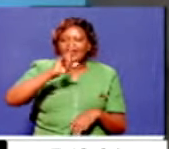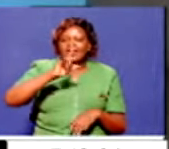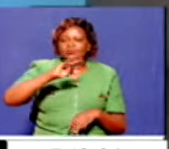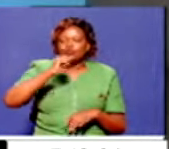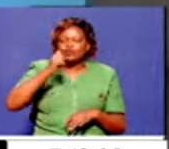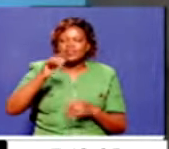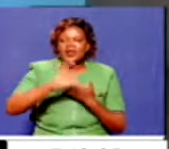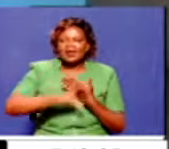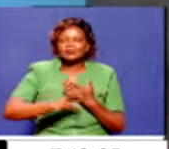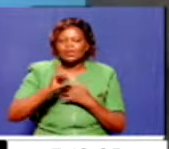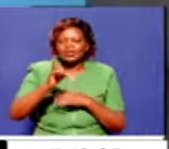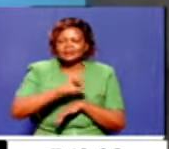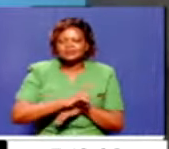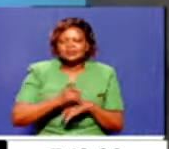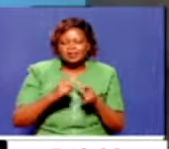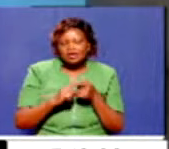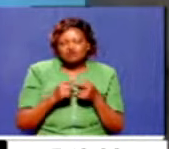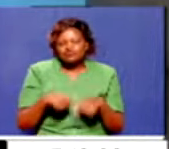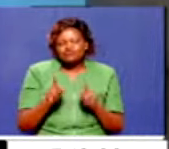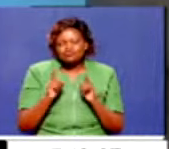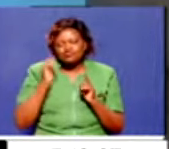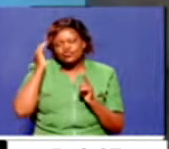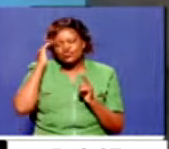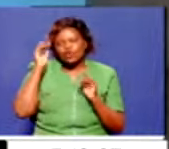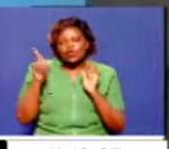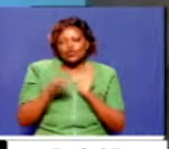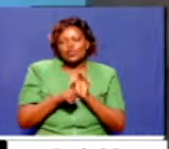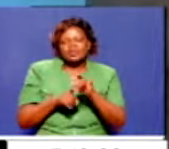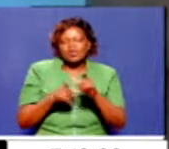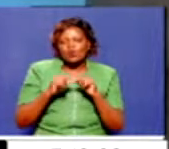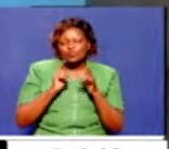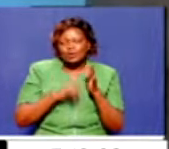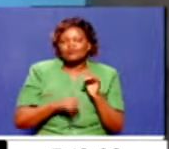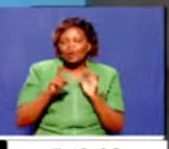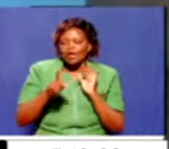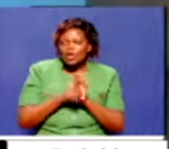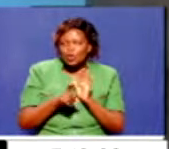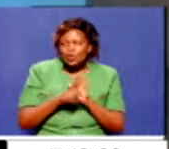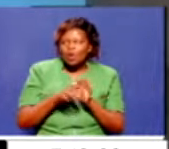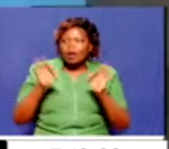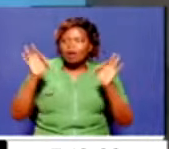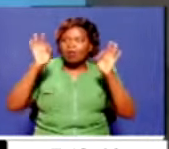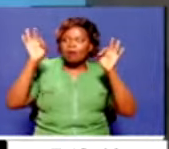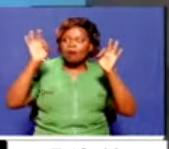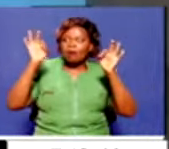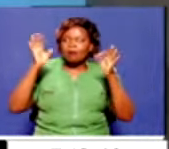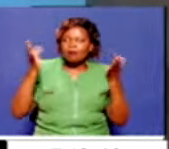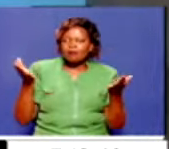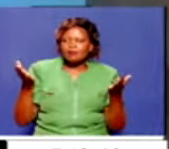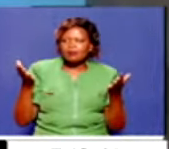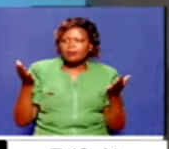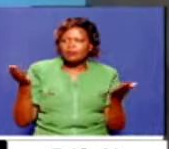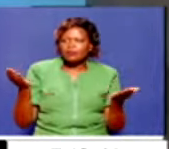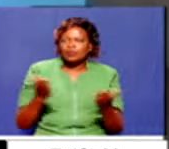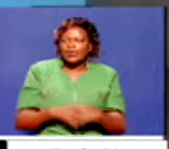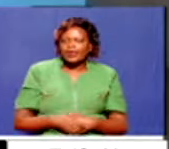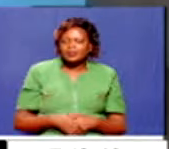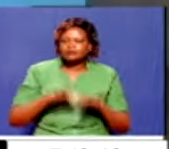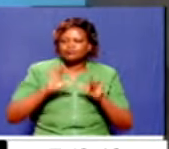hivyo, angalau ujue sheria huko zinasema nini. Kuna sheria moja ya maajabu sana kule nchini